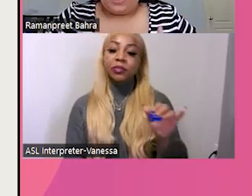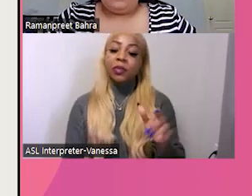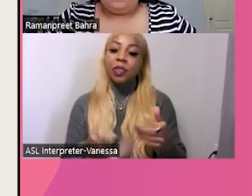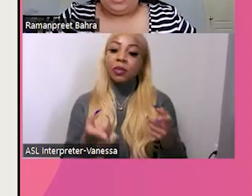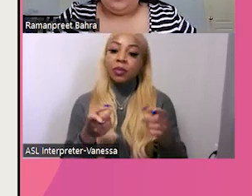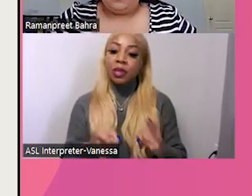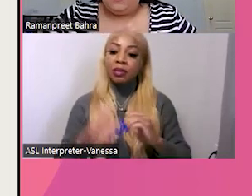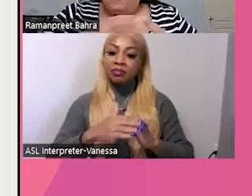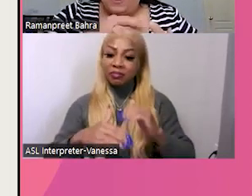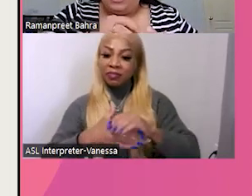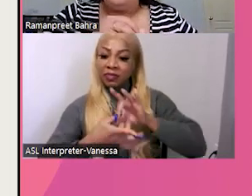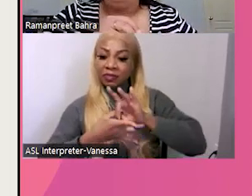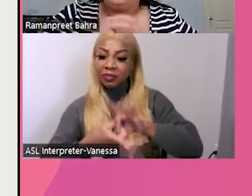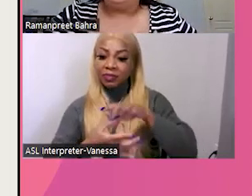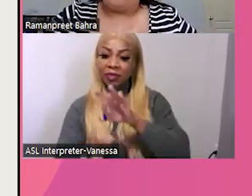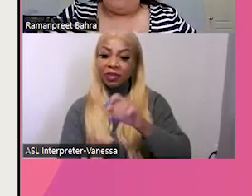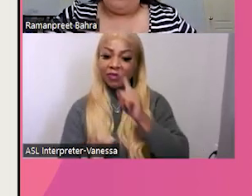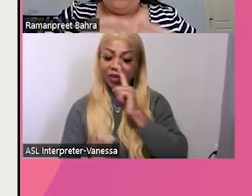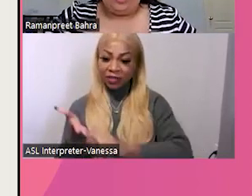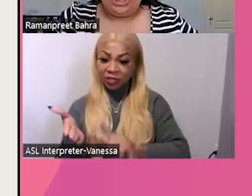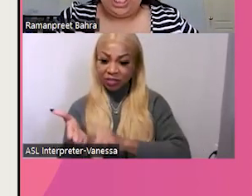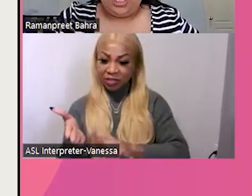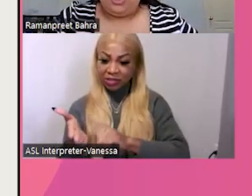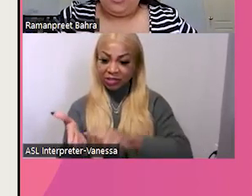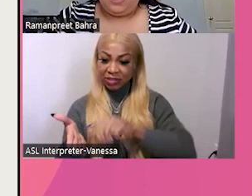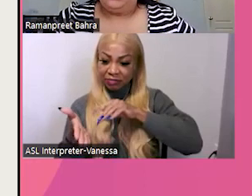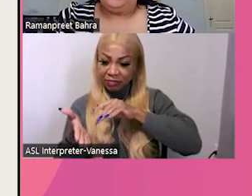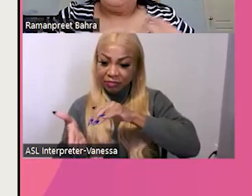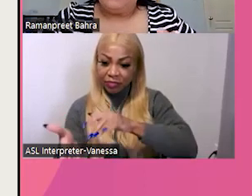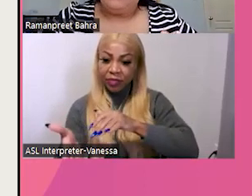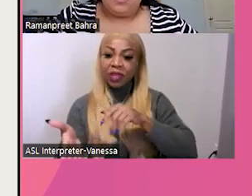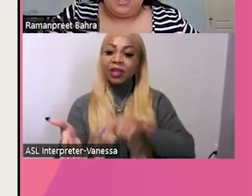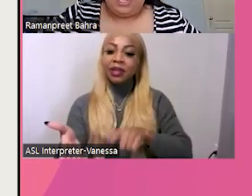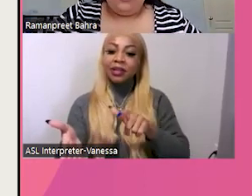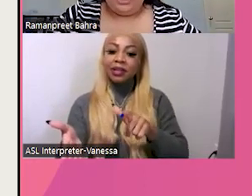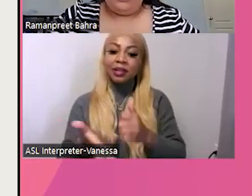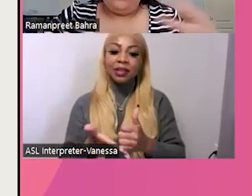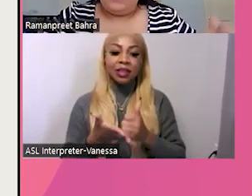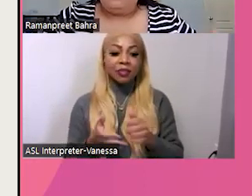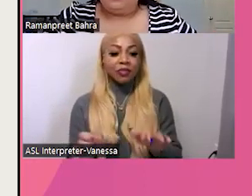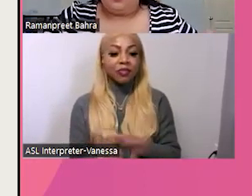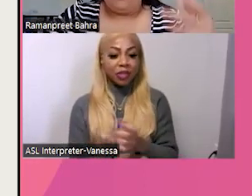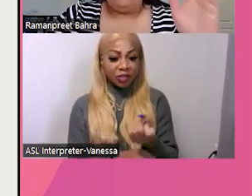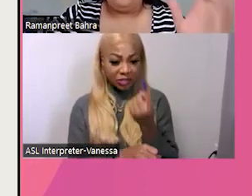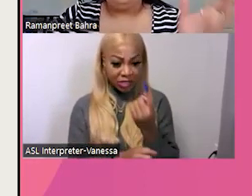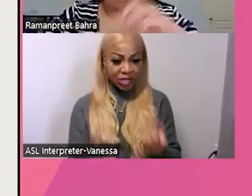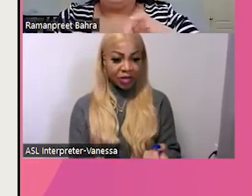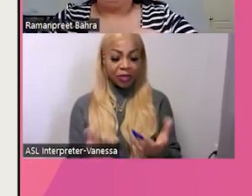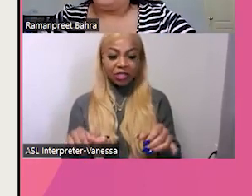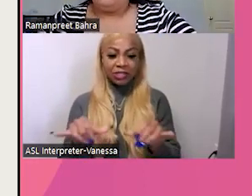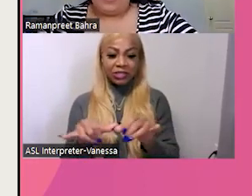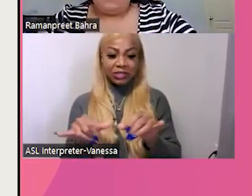corps. Alors, l'intersectionnalité dans les études sur la corpulence essaie d'examiner la